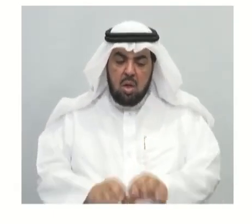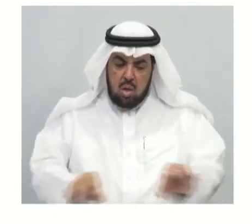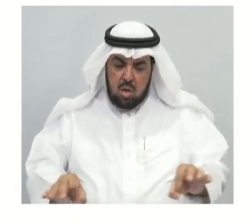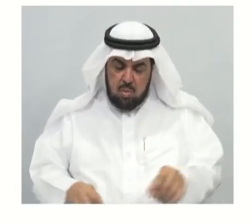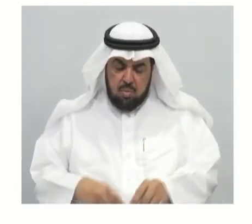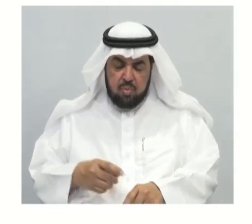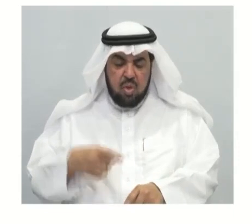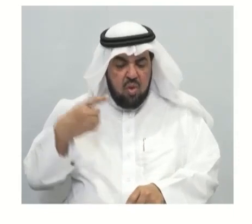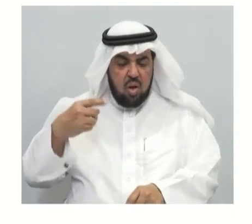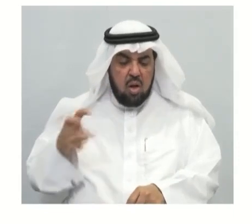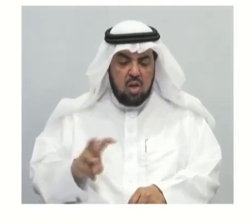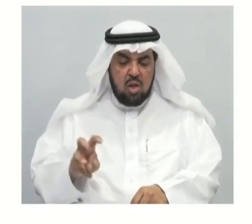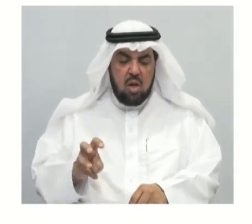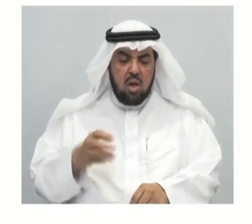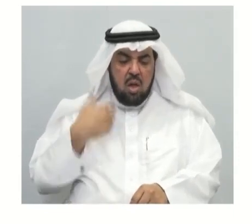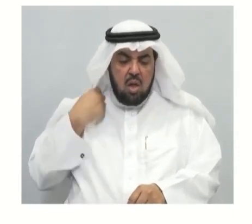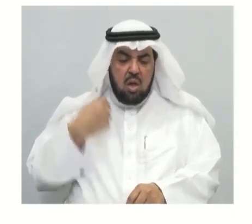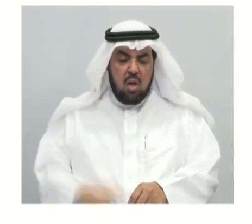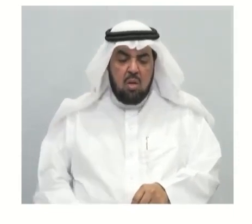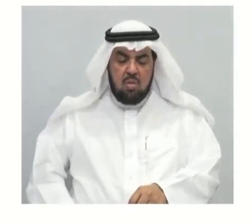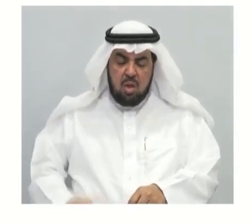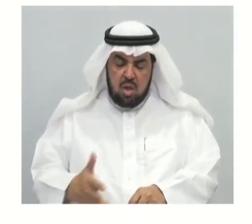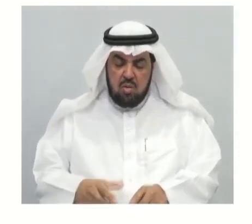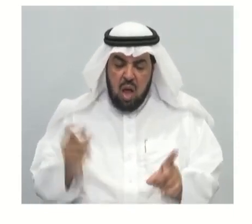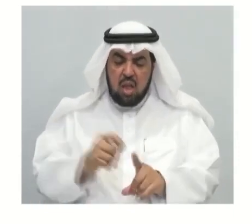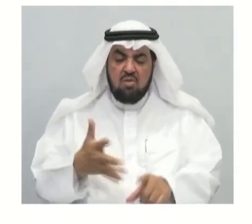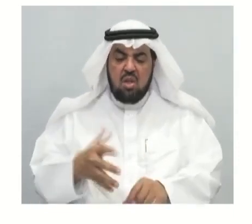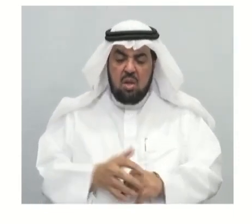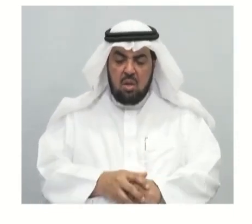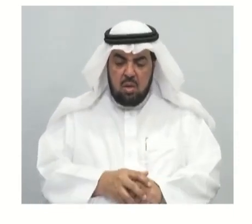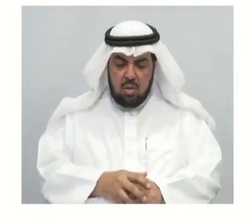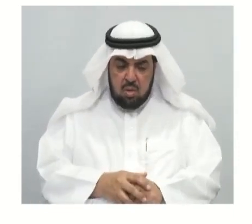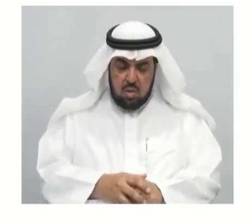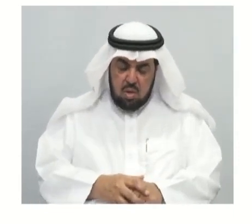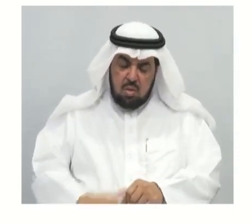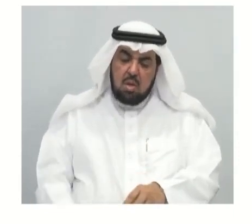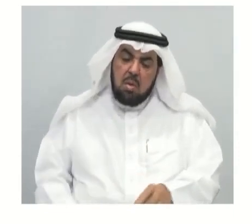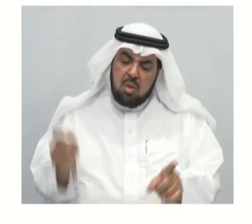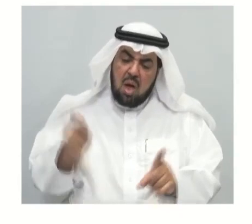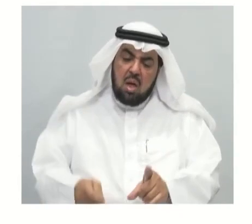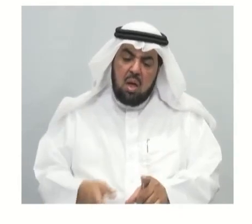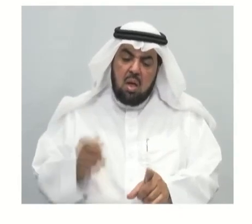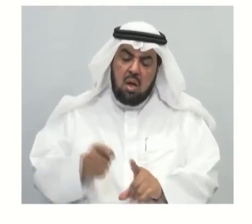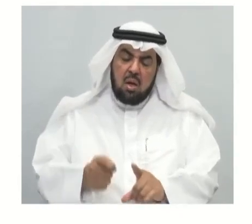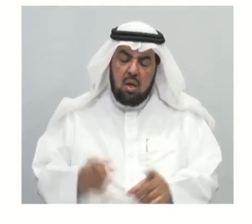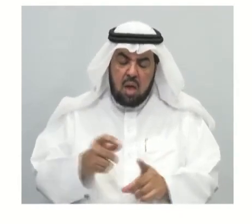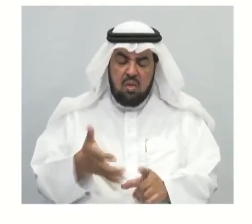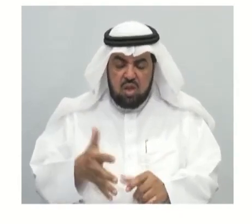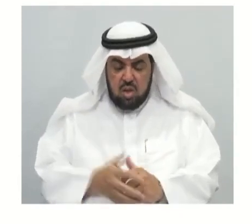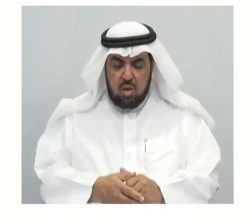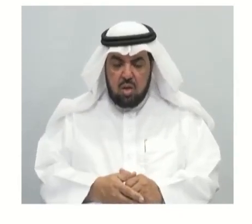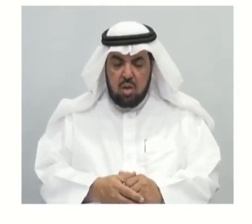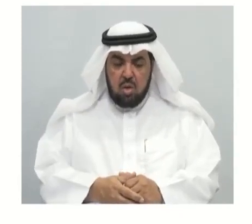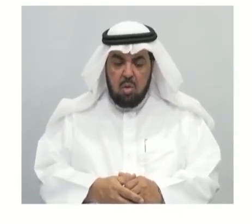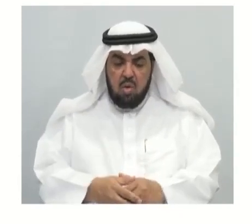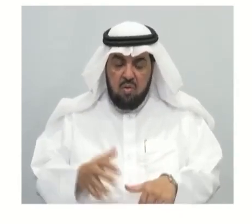اعدادها عندما تفكر الشركه بتحقيق هدف جديد بتحقيق هدف جديد يقوم